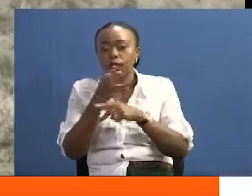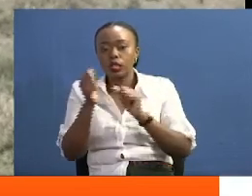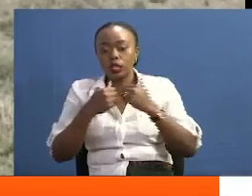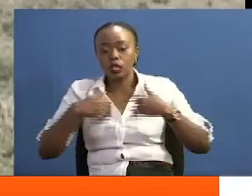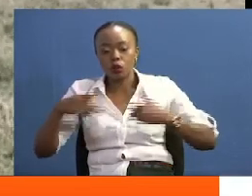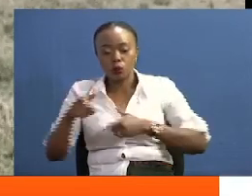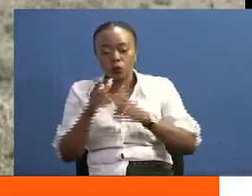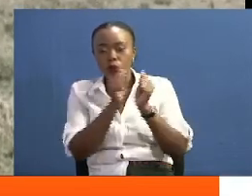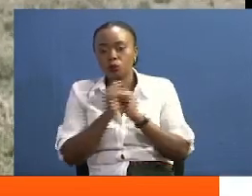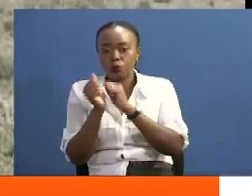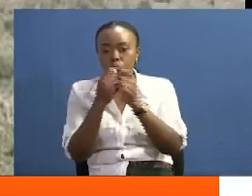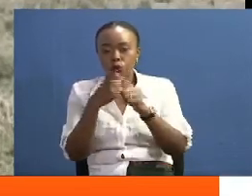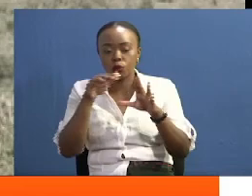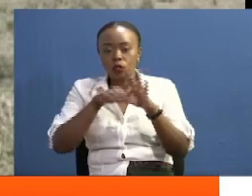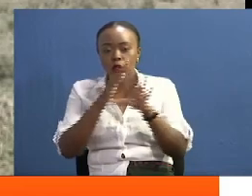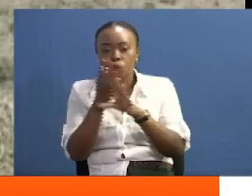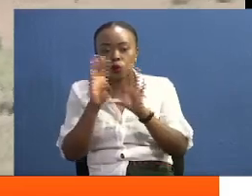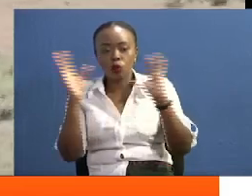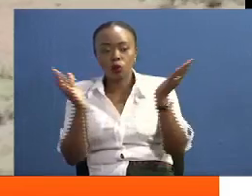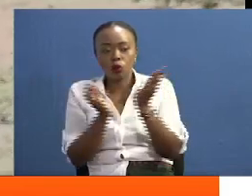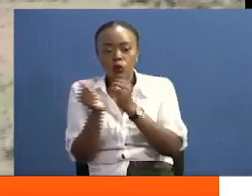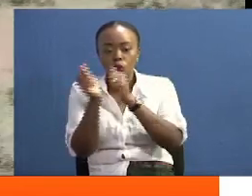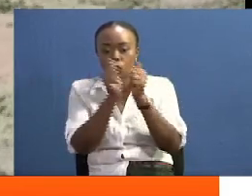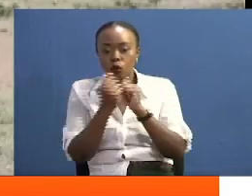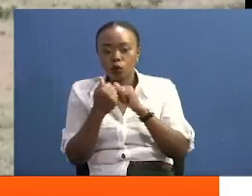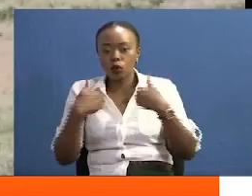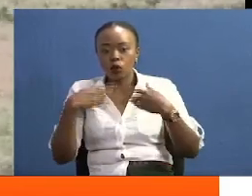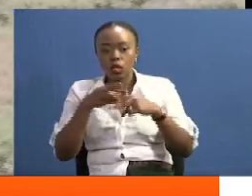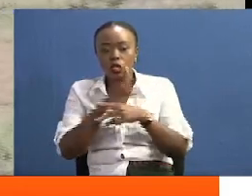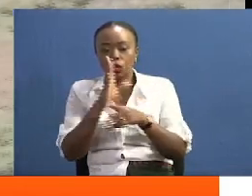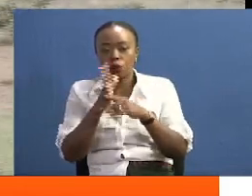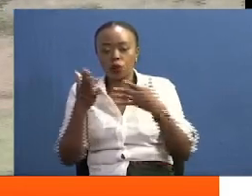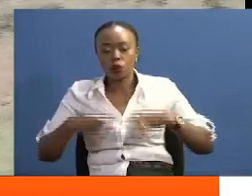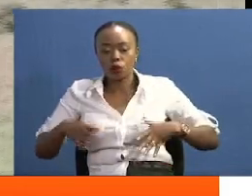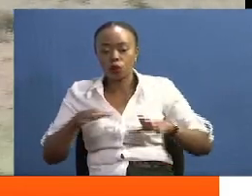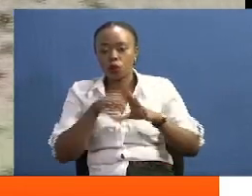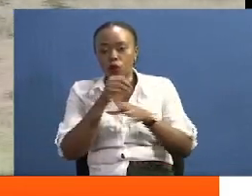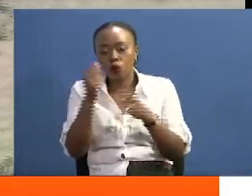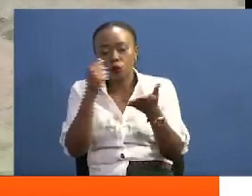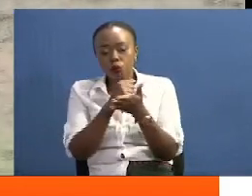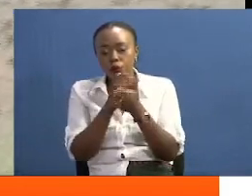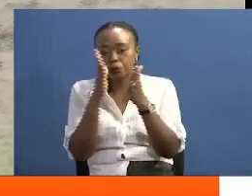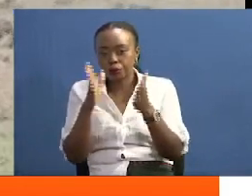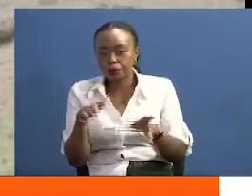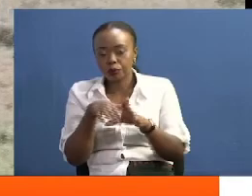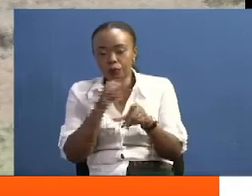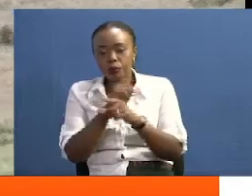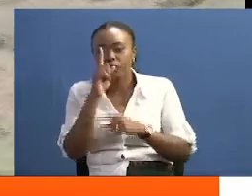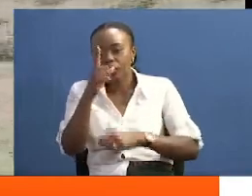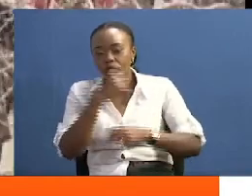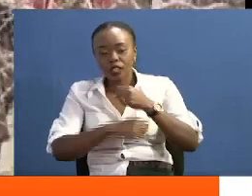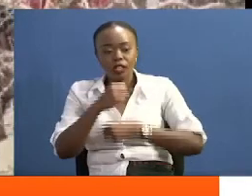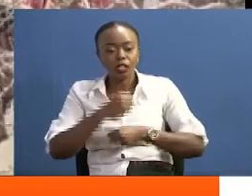Ruko umeleta umoja katika jamii pamoja na kubuni nafasi za ajira. Katika mwaka